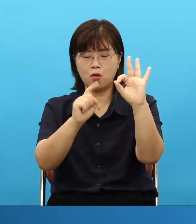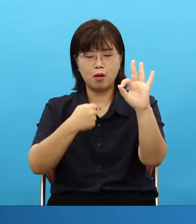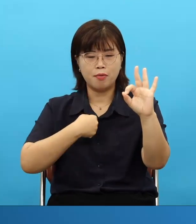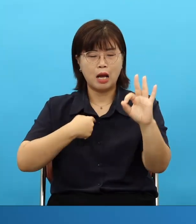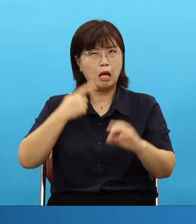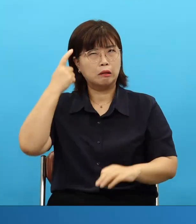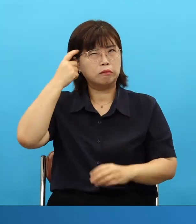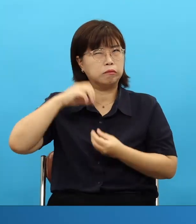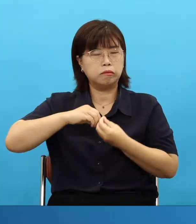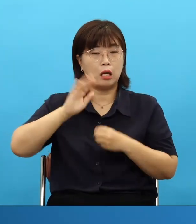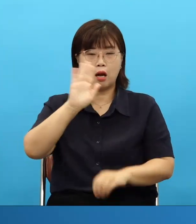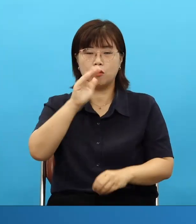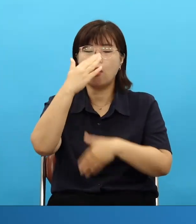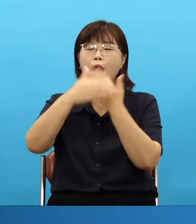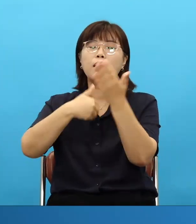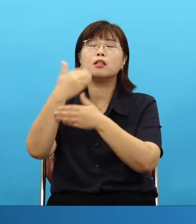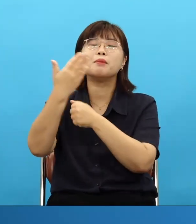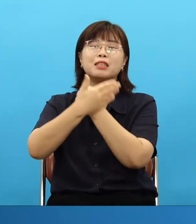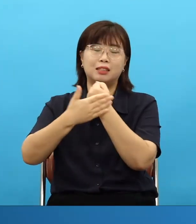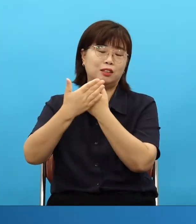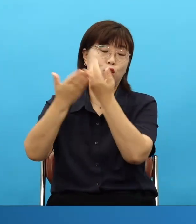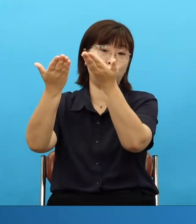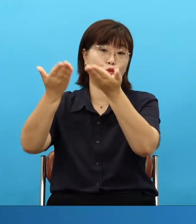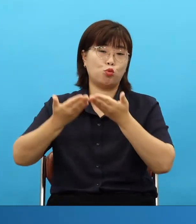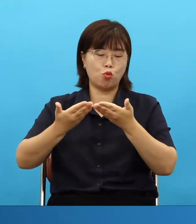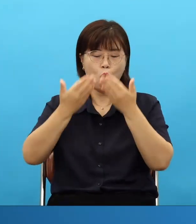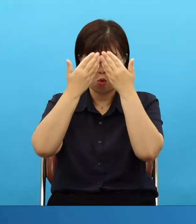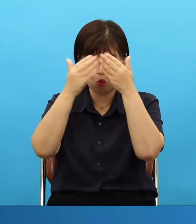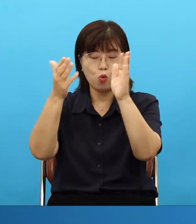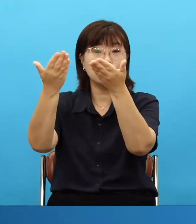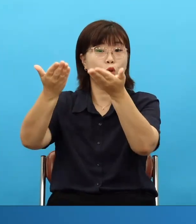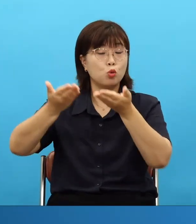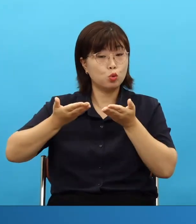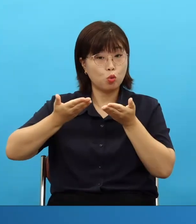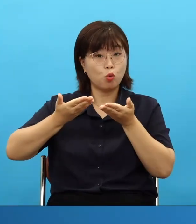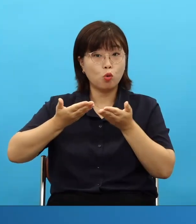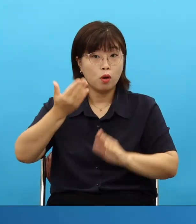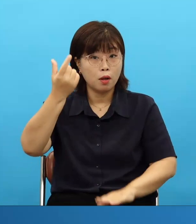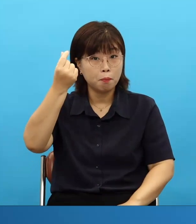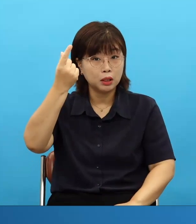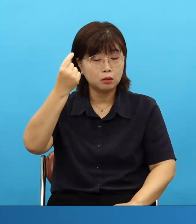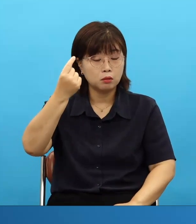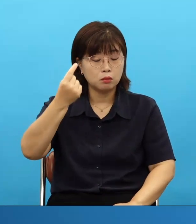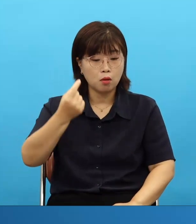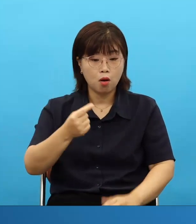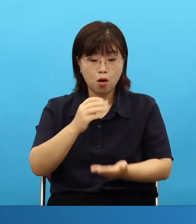어떻게 받느냐 하는 거죠. This has been given to us by grace, by God's grace. And how can we receive it?